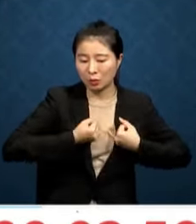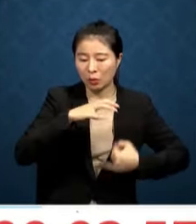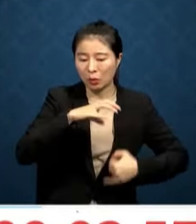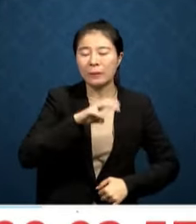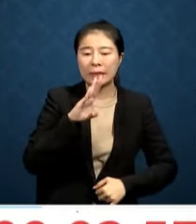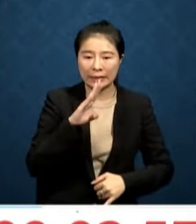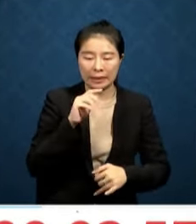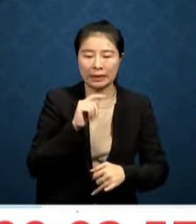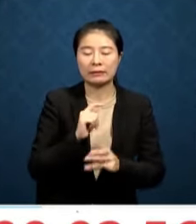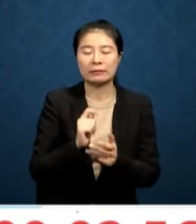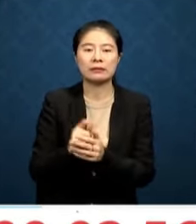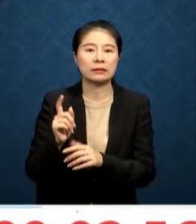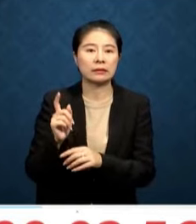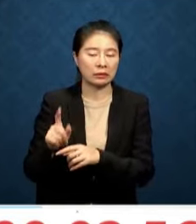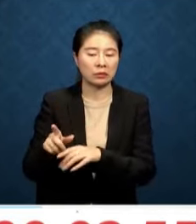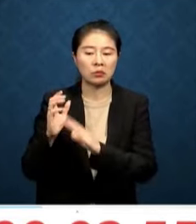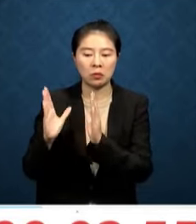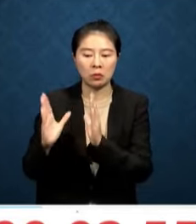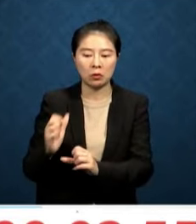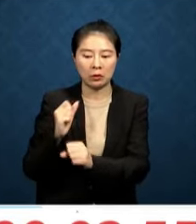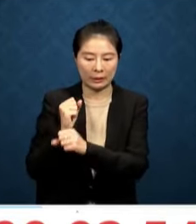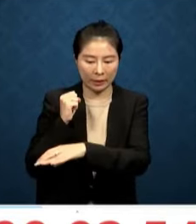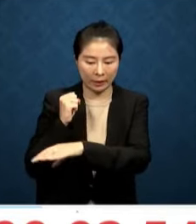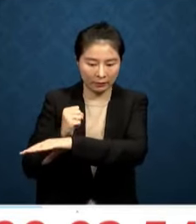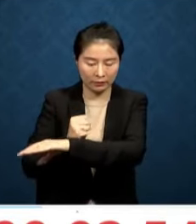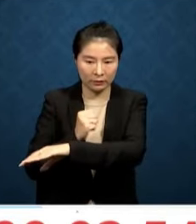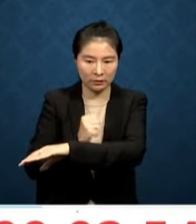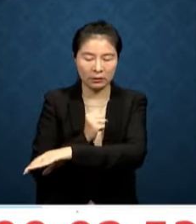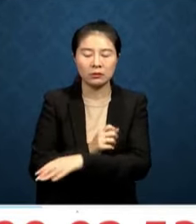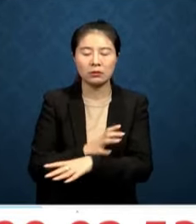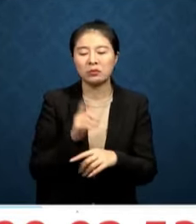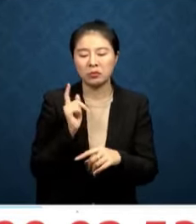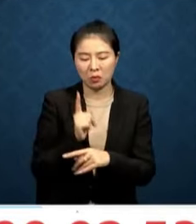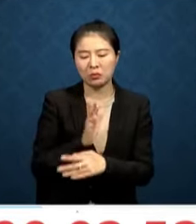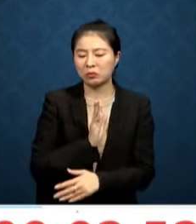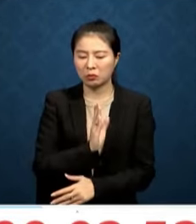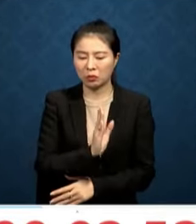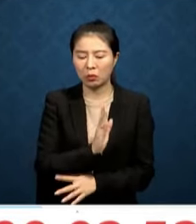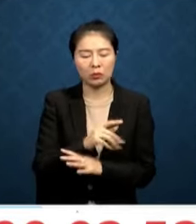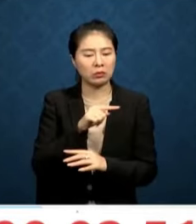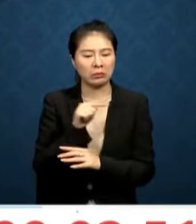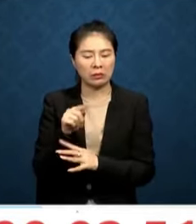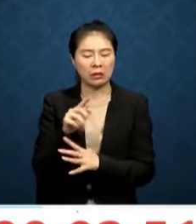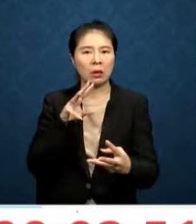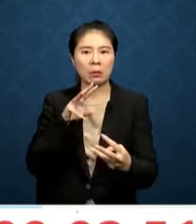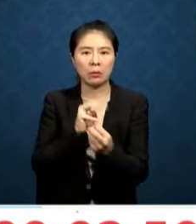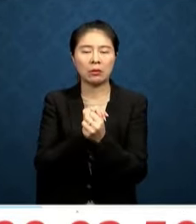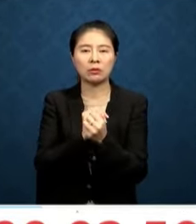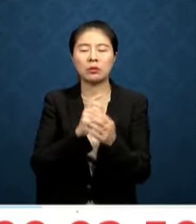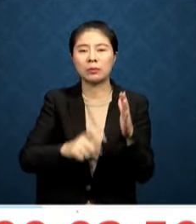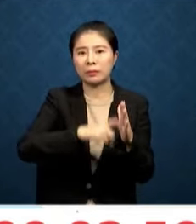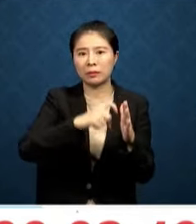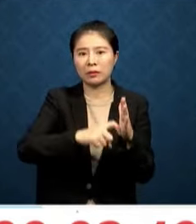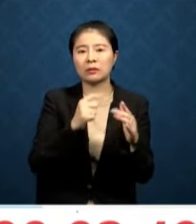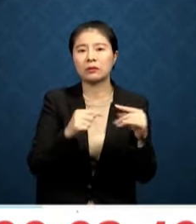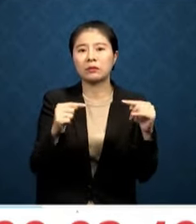างเมื่อความเหมาะสมความเป็นเหตุเป็นผลไม่ได้กระทรวงแรงงานเ